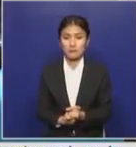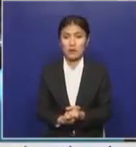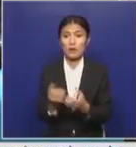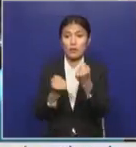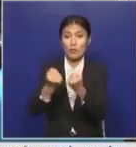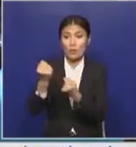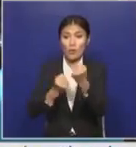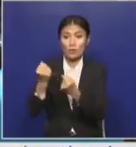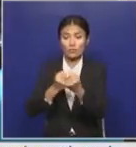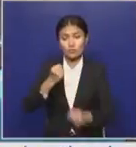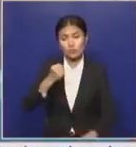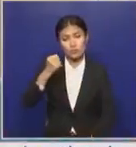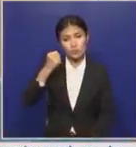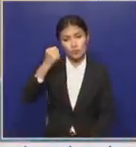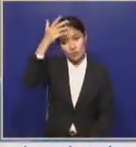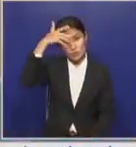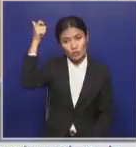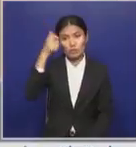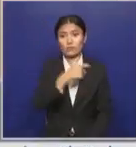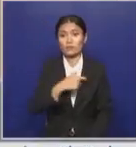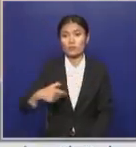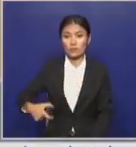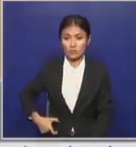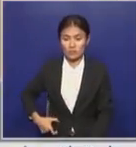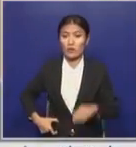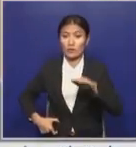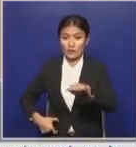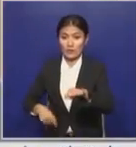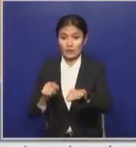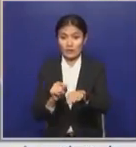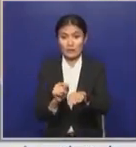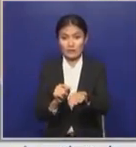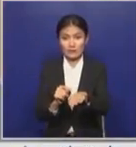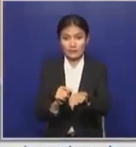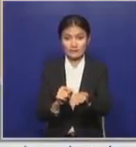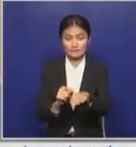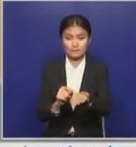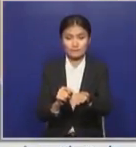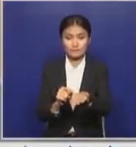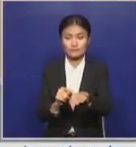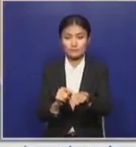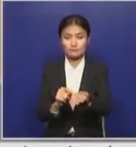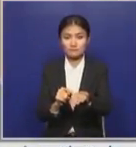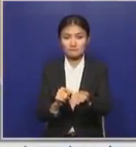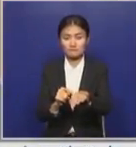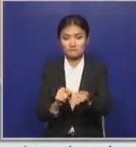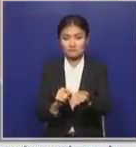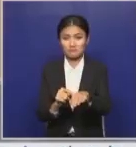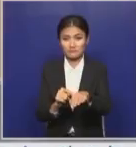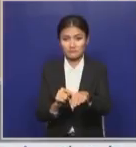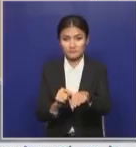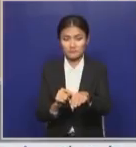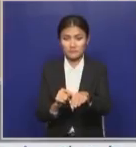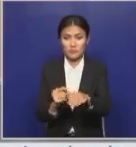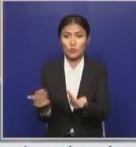และหยุดขบวนเสด็จพระราชดำเนินของสมเด็จพระนางเจ้าพระบรมราชินีและสมเด็จ